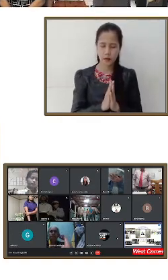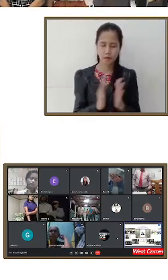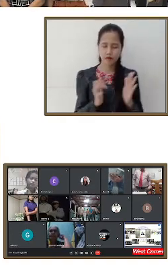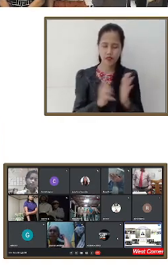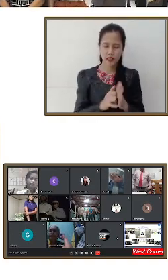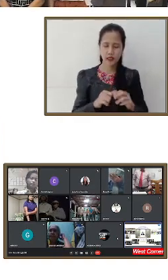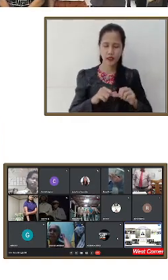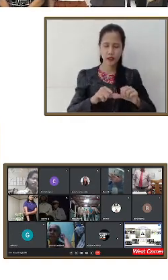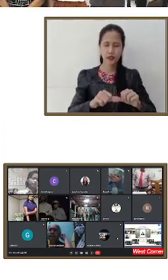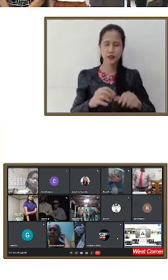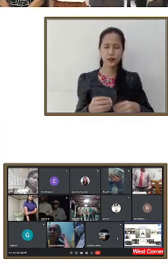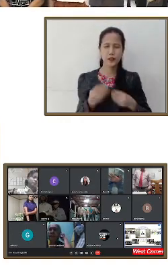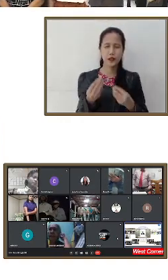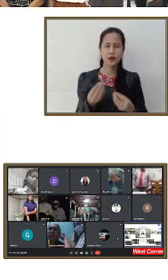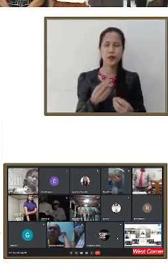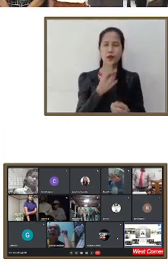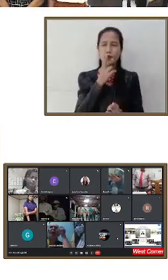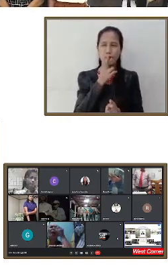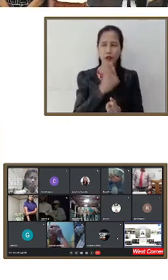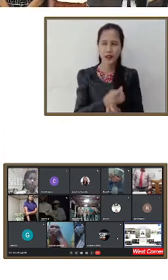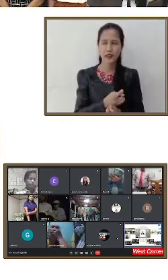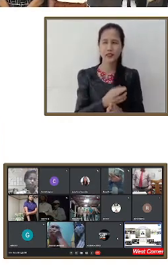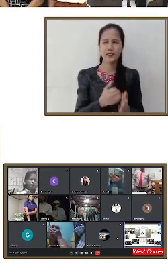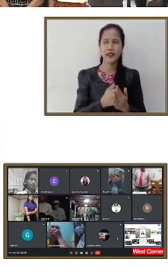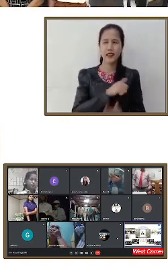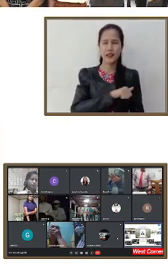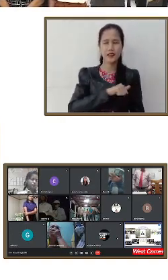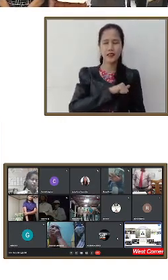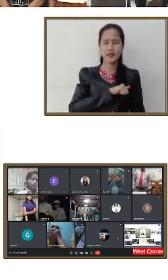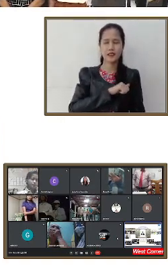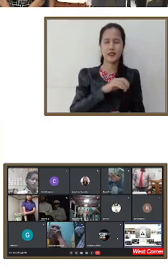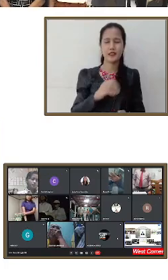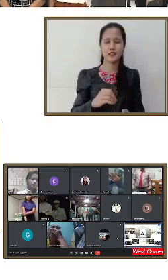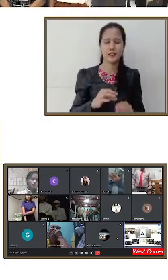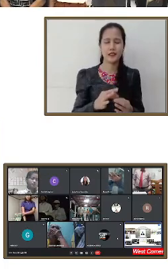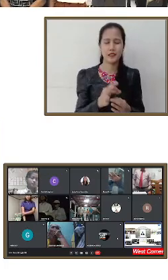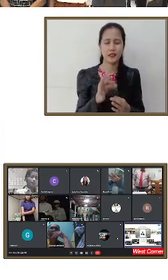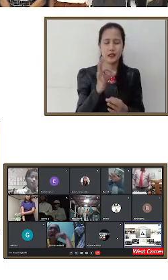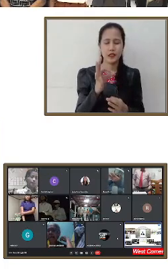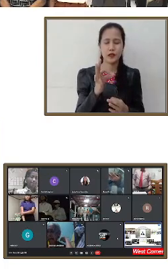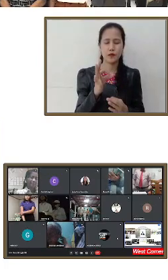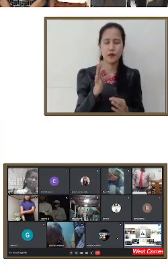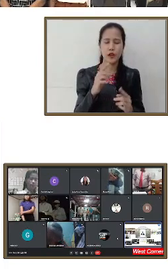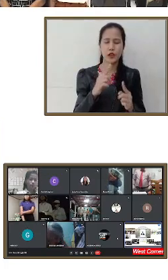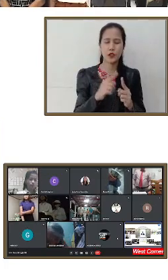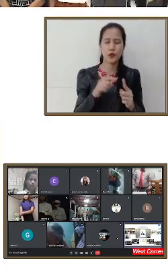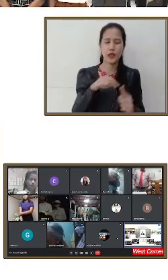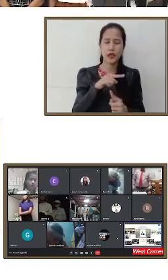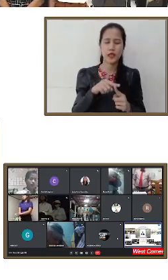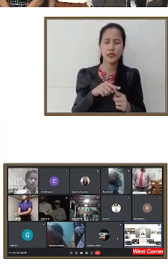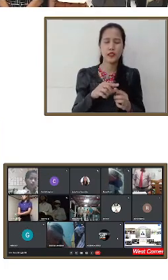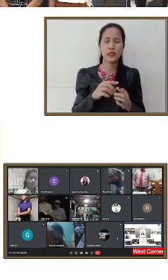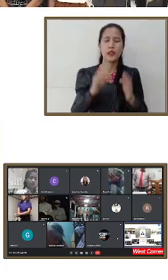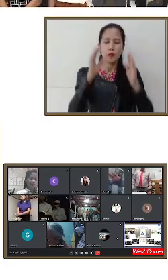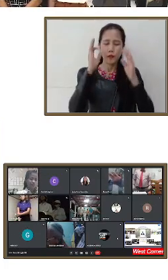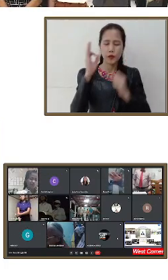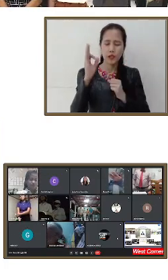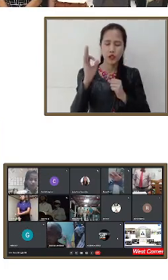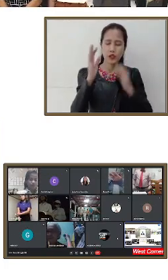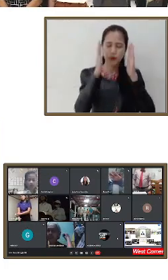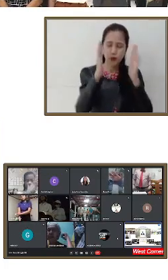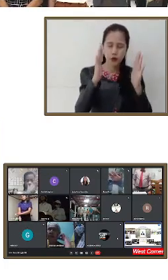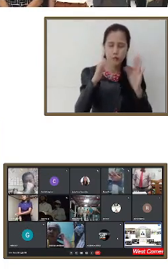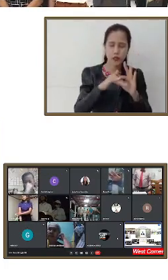ng maayos po na attitude, na maayos po na espiritu sa inyo pong mga anak as they listen to your word, Panginoon. Ito po ang aming